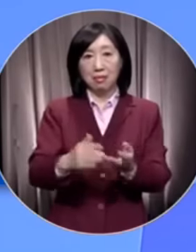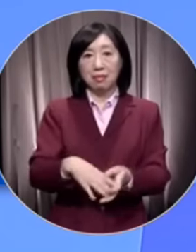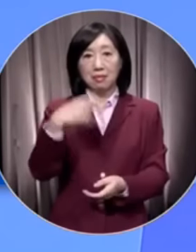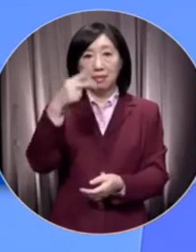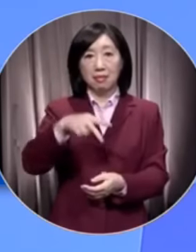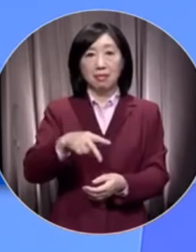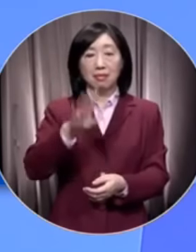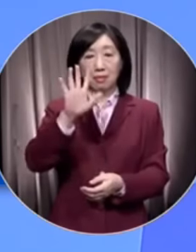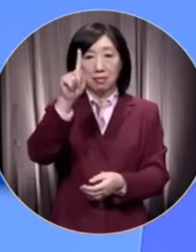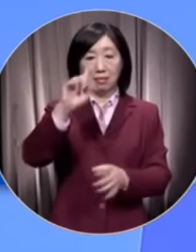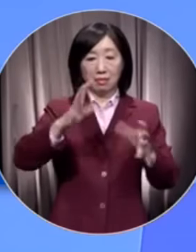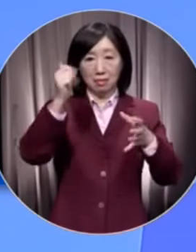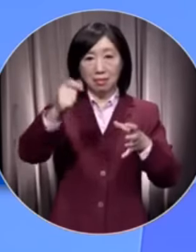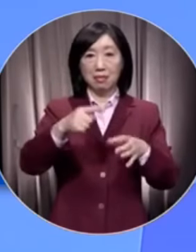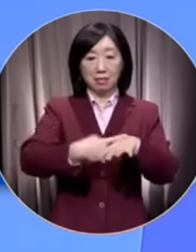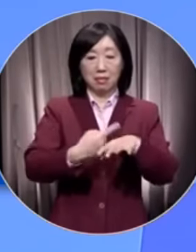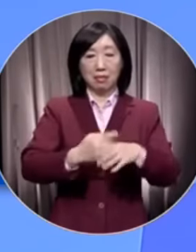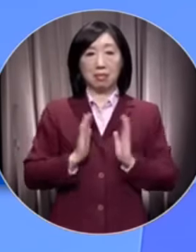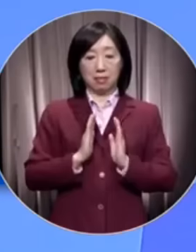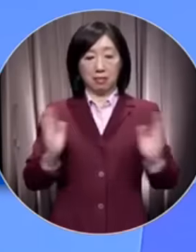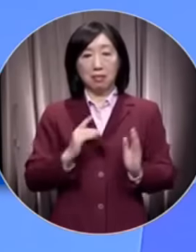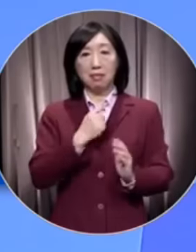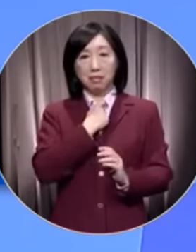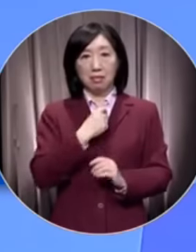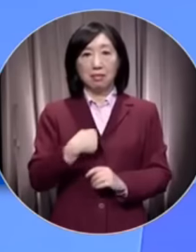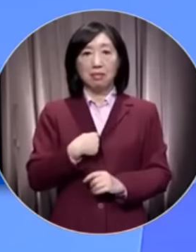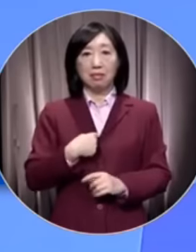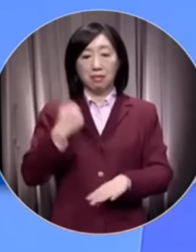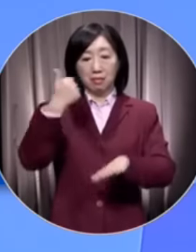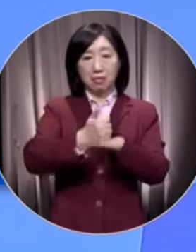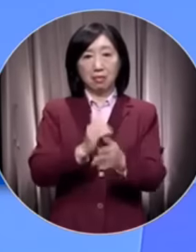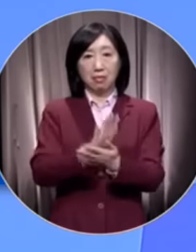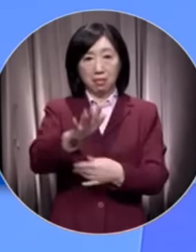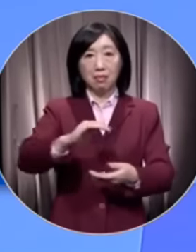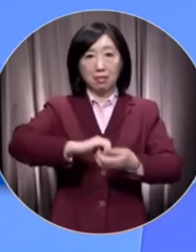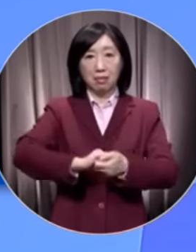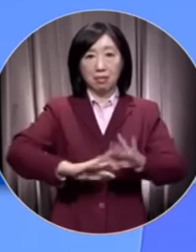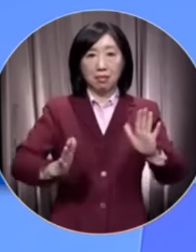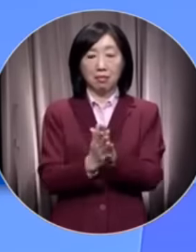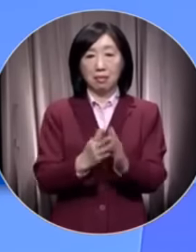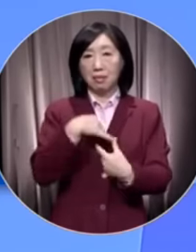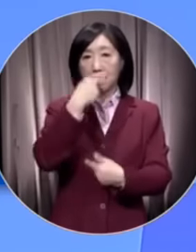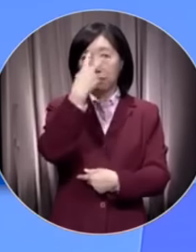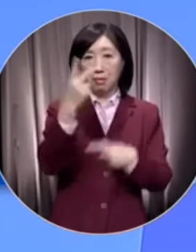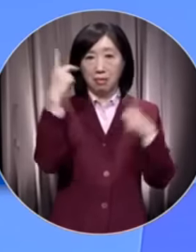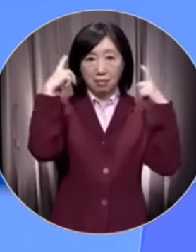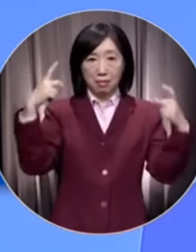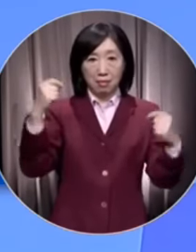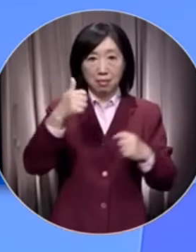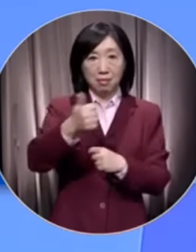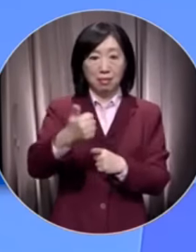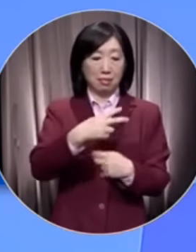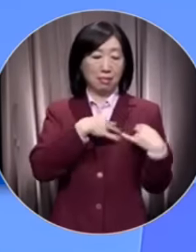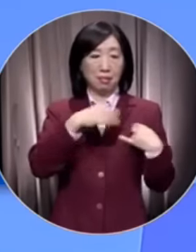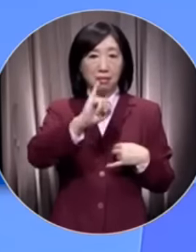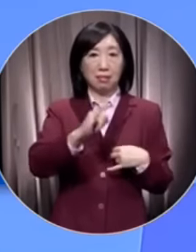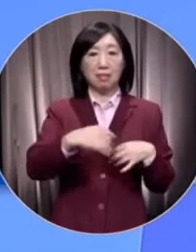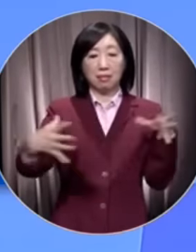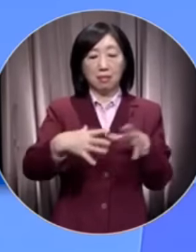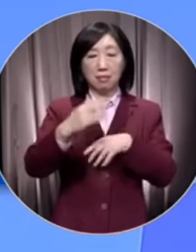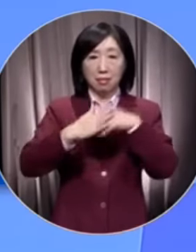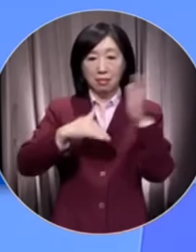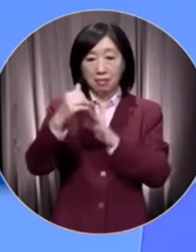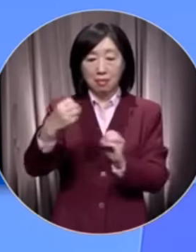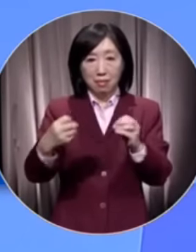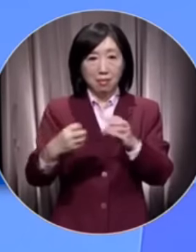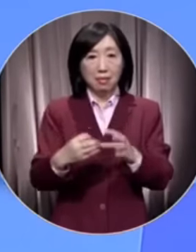有包容力的总统。朱立伦当选之后，会立即拜访宋主席、蔡主席，共同寻求我们朝野未来